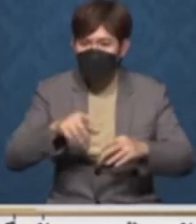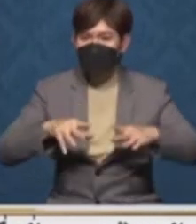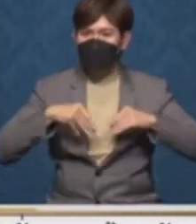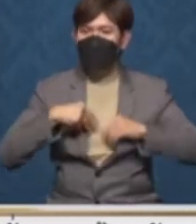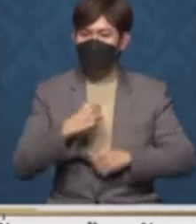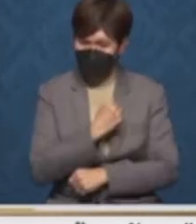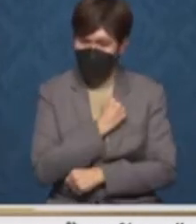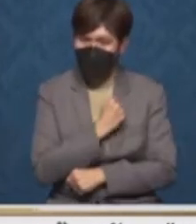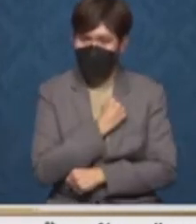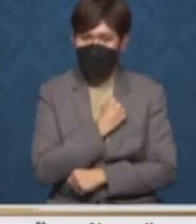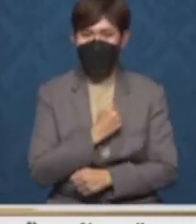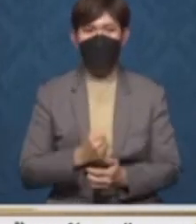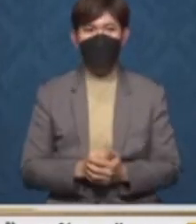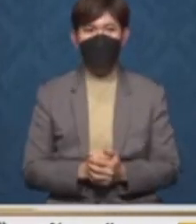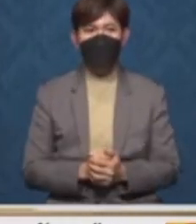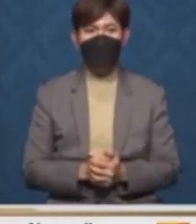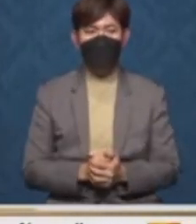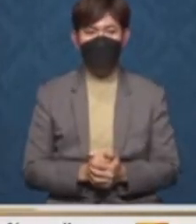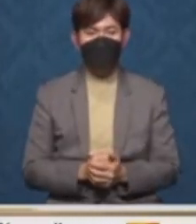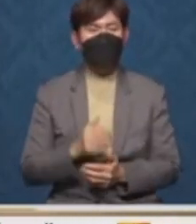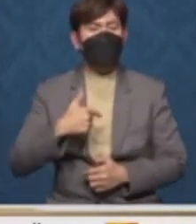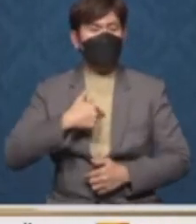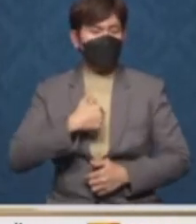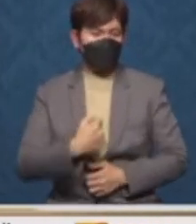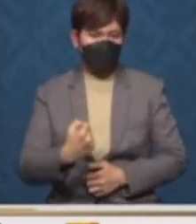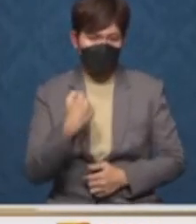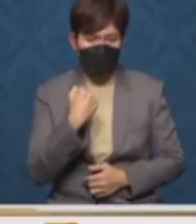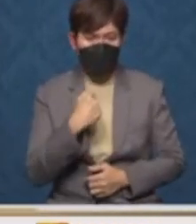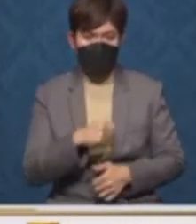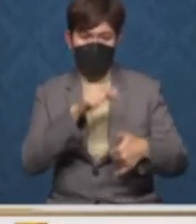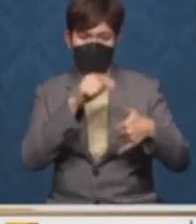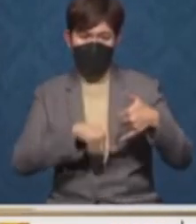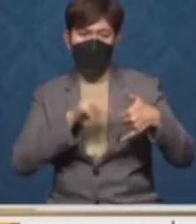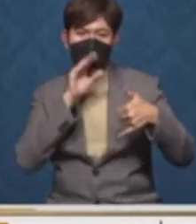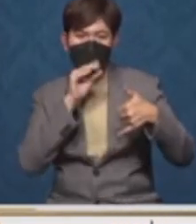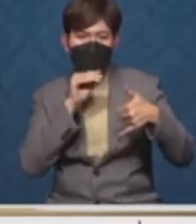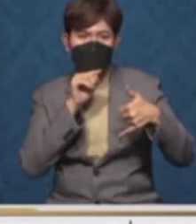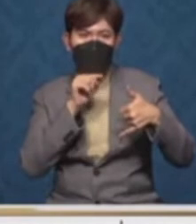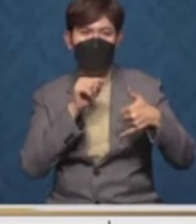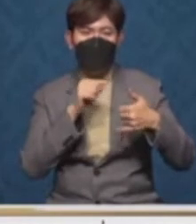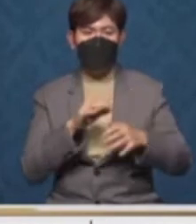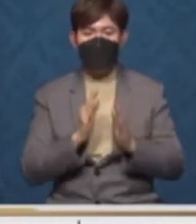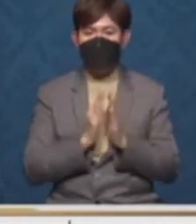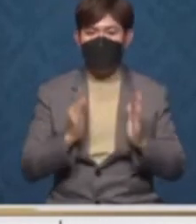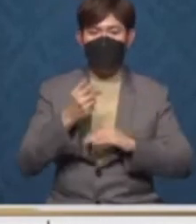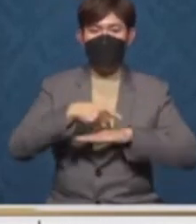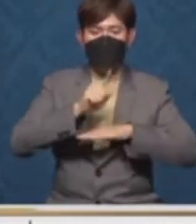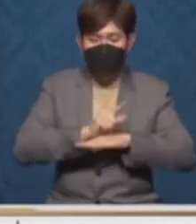ทนนิดนะฮะถ้าเราเชื่อว่าเรื่องที่พูด ขอบพระคุณท่านประธาน อ ย่างสูง